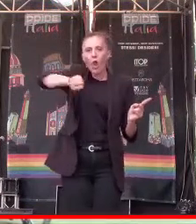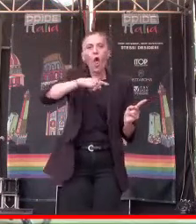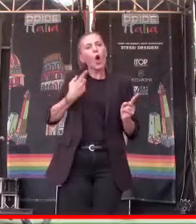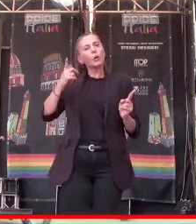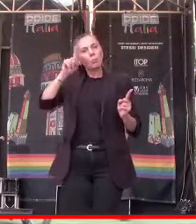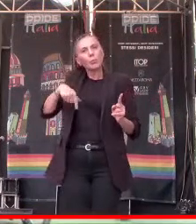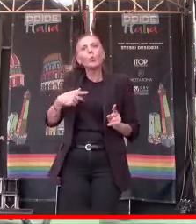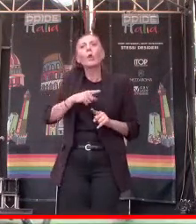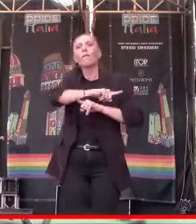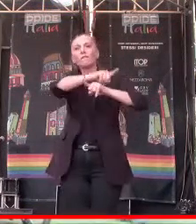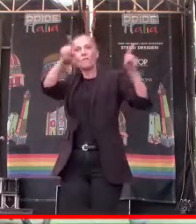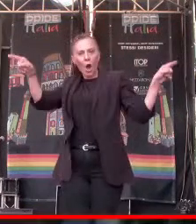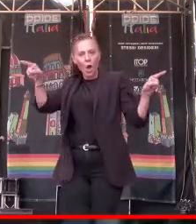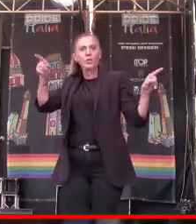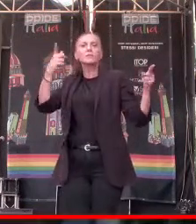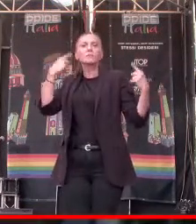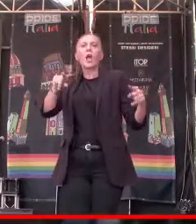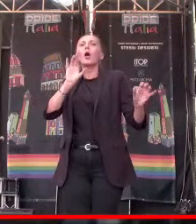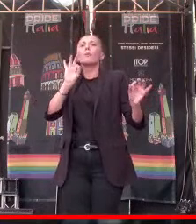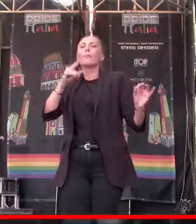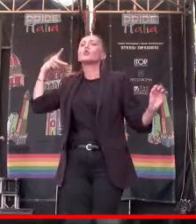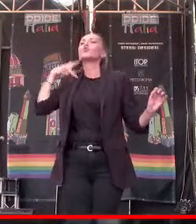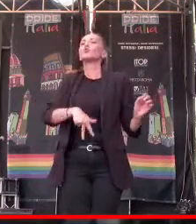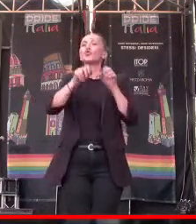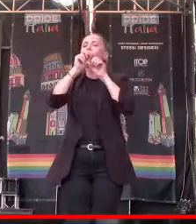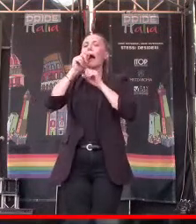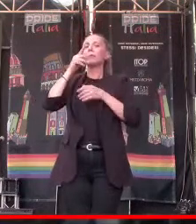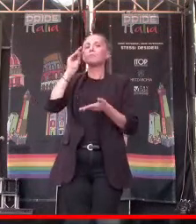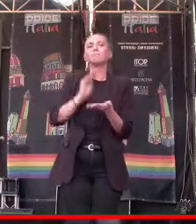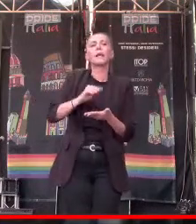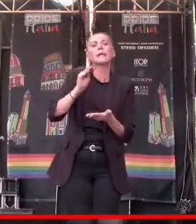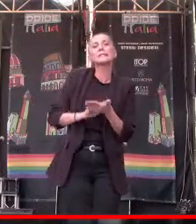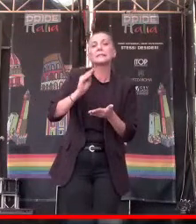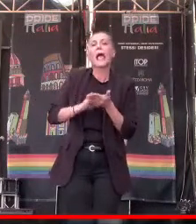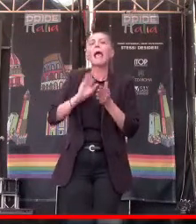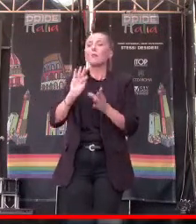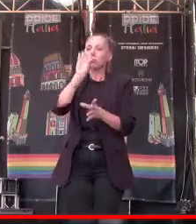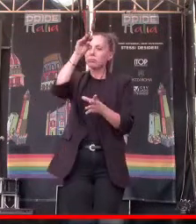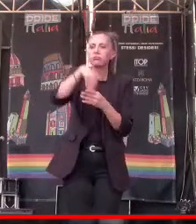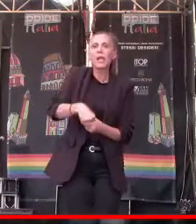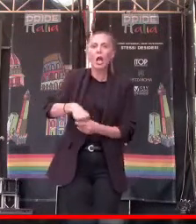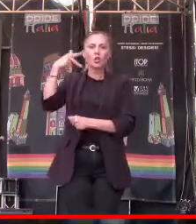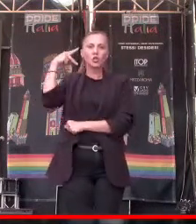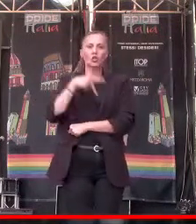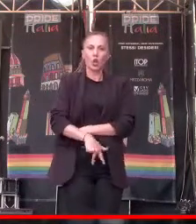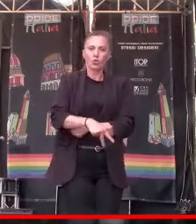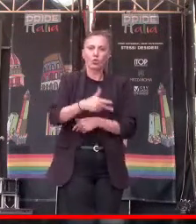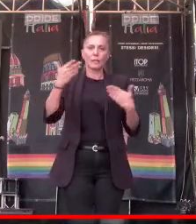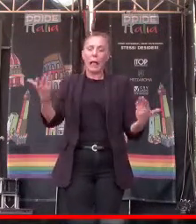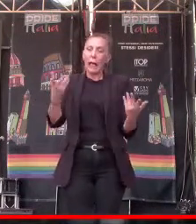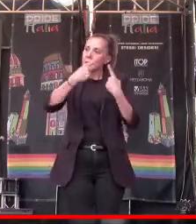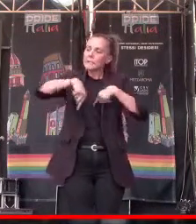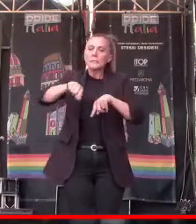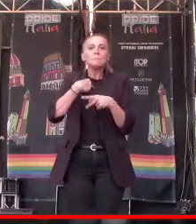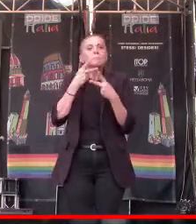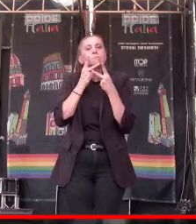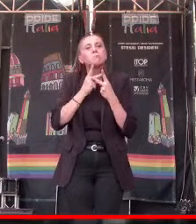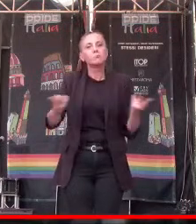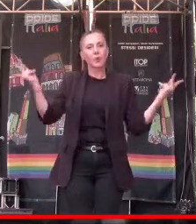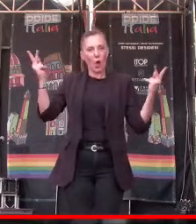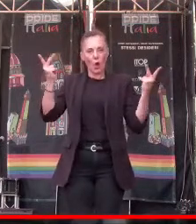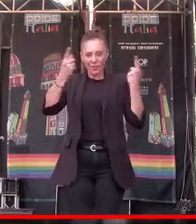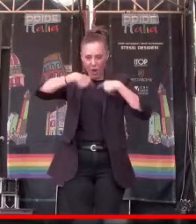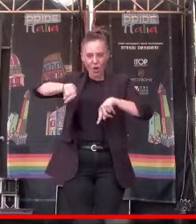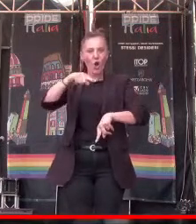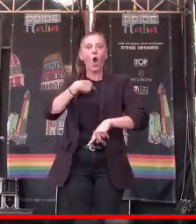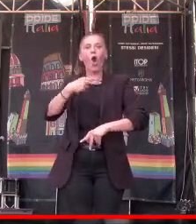di voler comunicare a livello sociale, di essere presenti nella società. E noi ci proviamo, ci chiamiamo